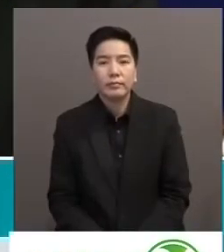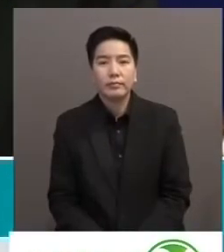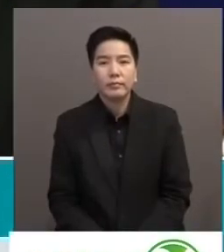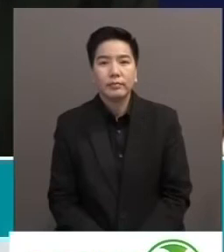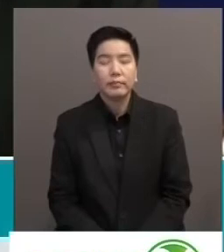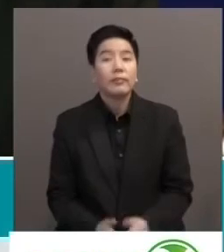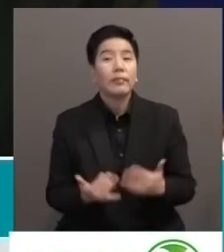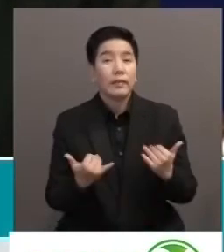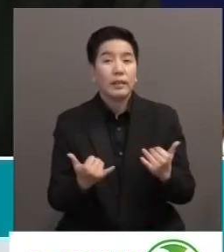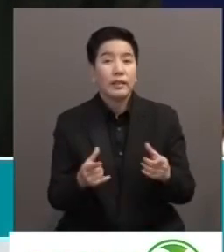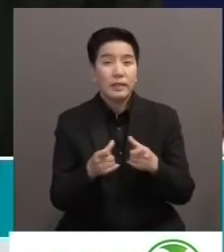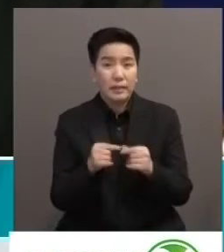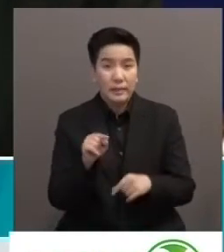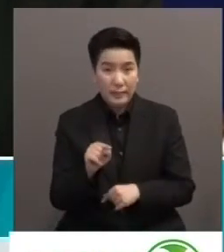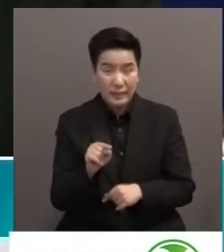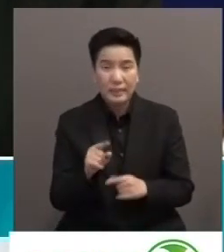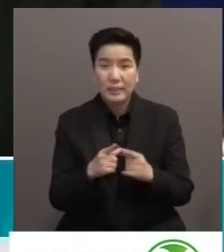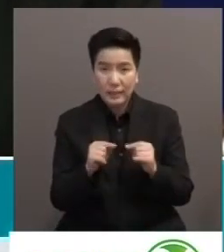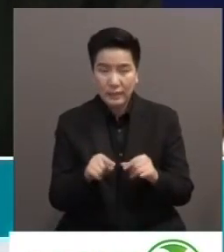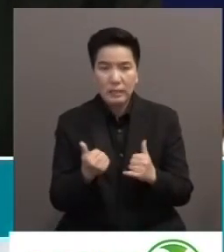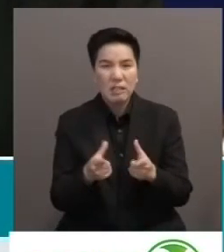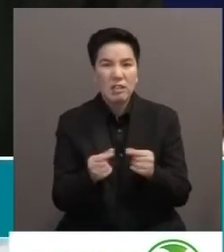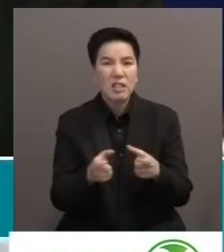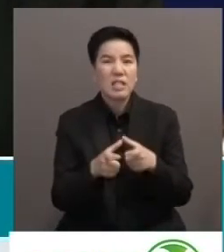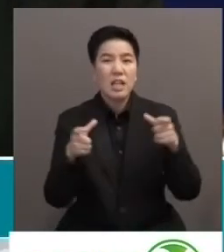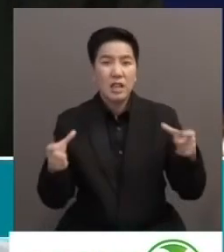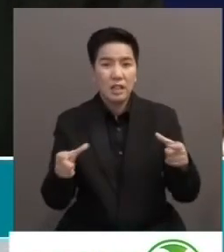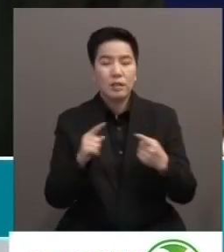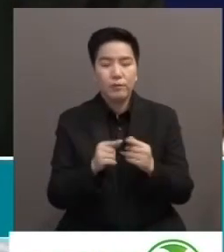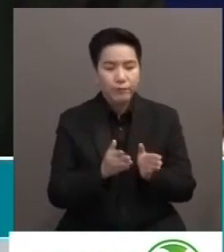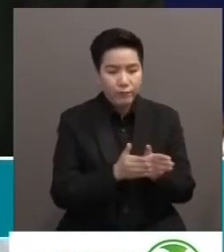ครับคดีนี้คดีนี้เองก็ถือว่าเป็นคดีใหญ่นะครับเกี่ยวข้องกับหล